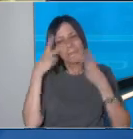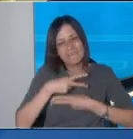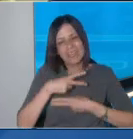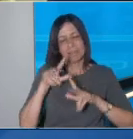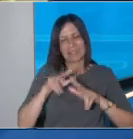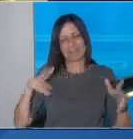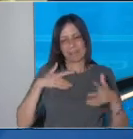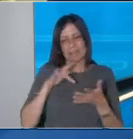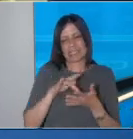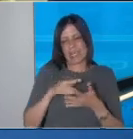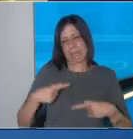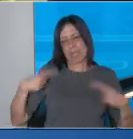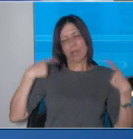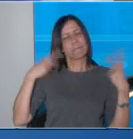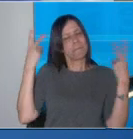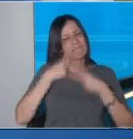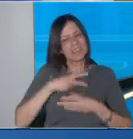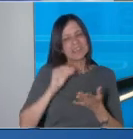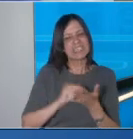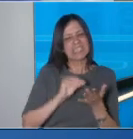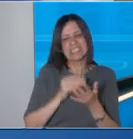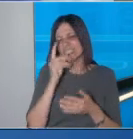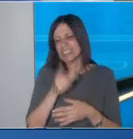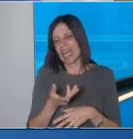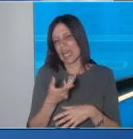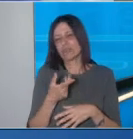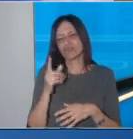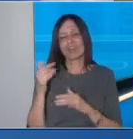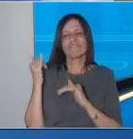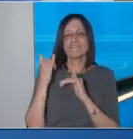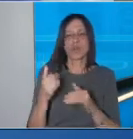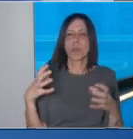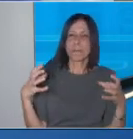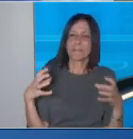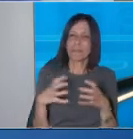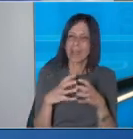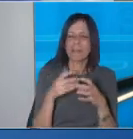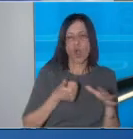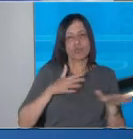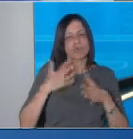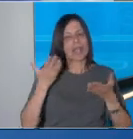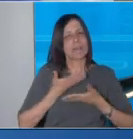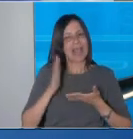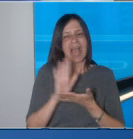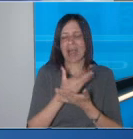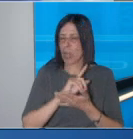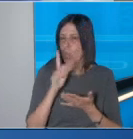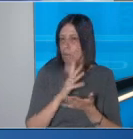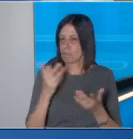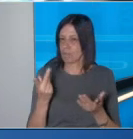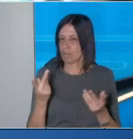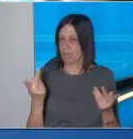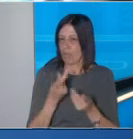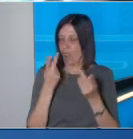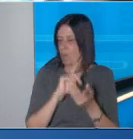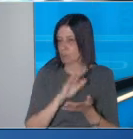שאנחנו נמצאים בו היום, הוא מבין את הצרכים שהביאו את המפלגה ואת ראש הממשלה לקבל את ההחלטה הלא פשוטה הזאת, שעכשיו עושים